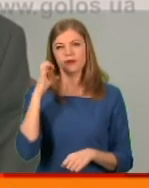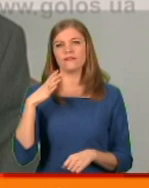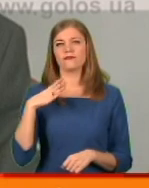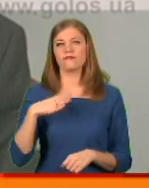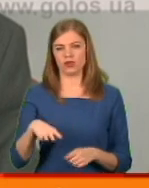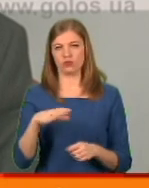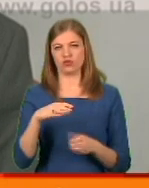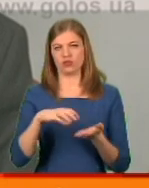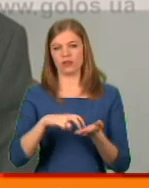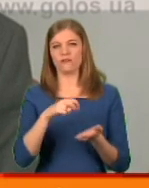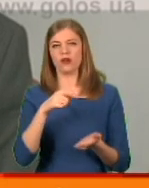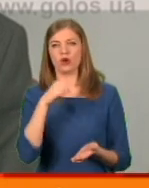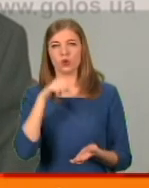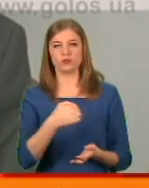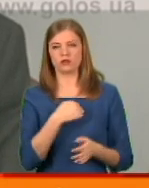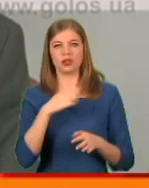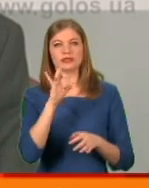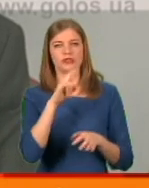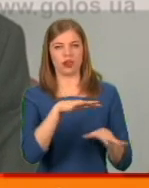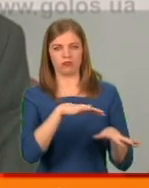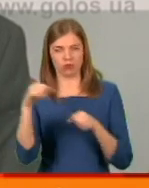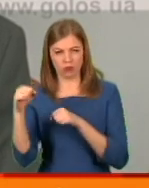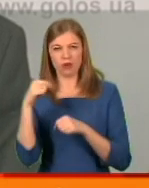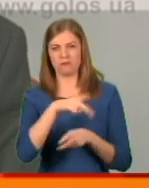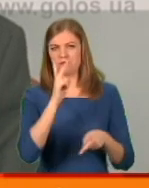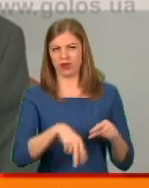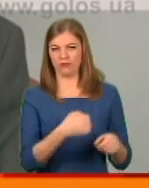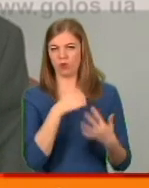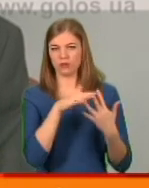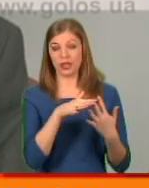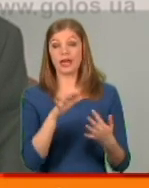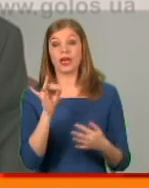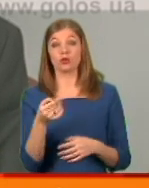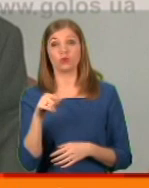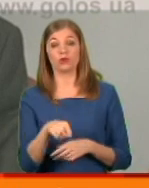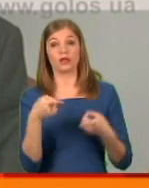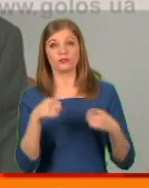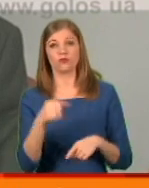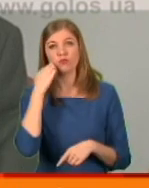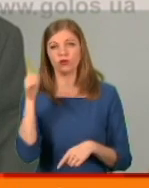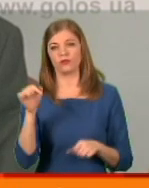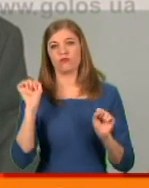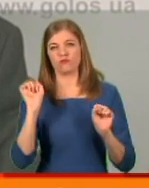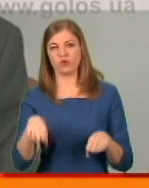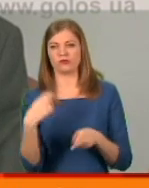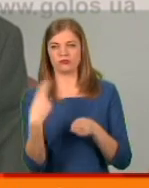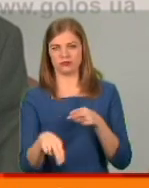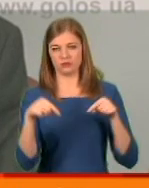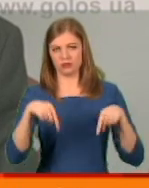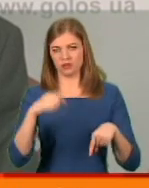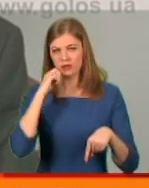вынужденного ухода российских войск из Сирии, прекращения там военных действий. И вот тогда действительно Москва может отыграться